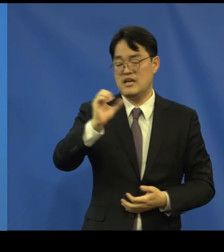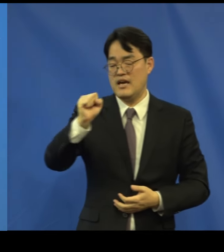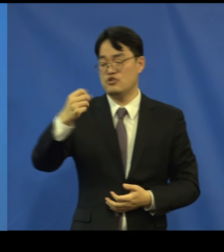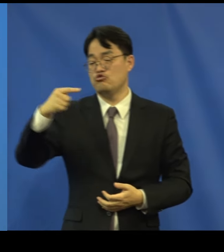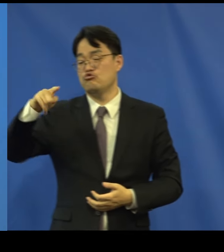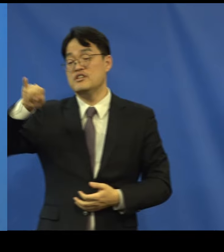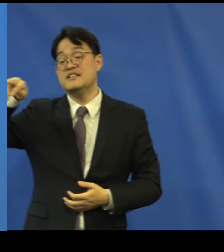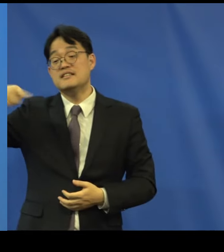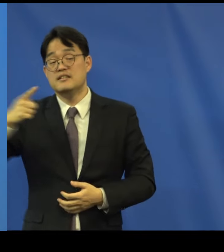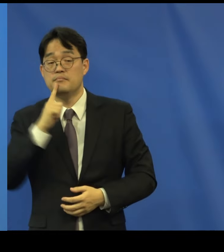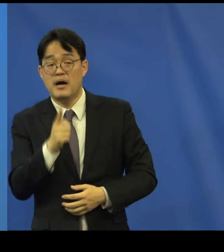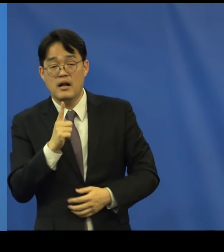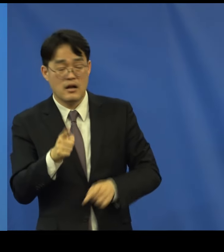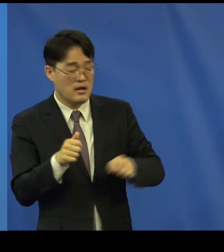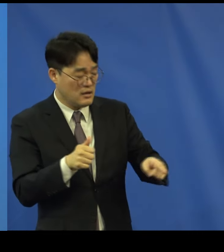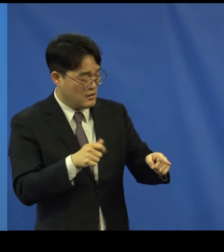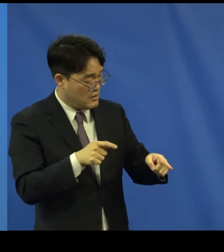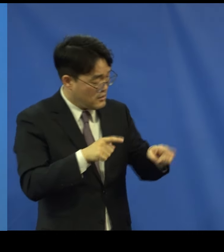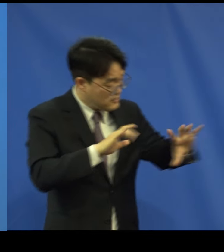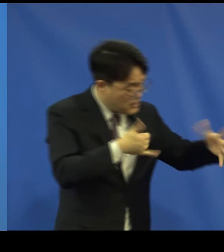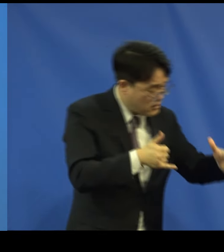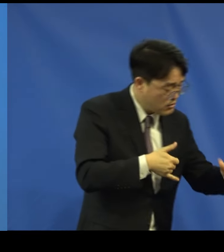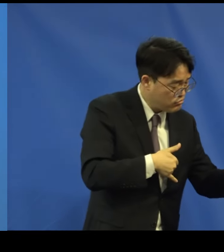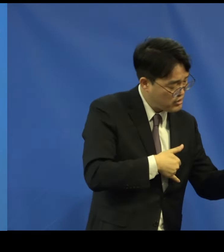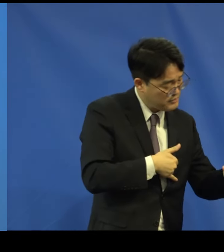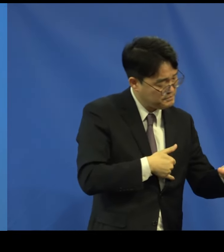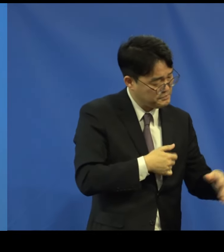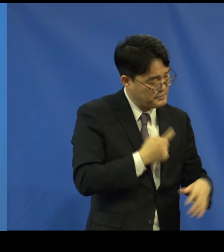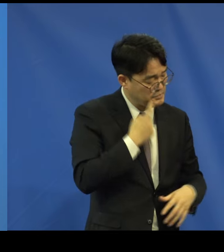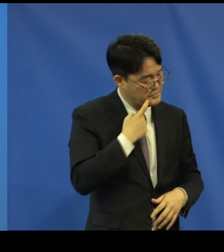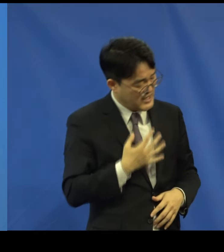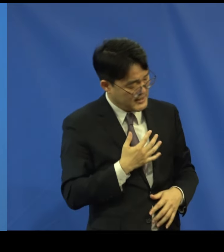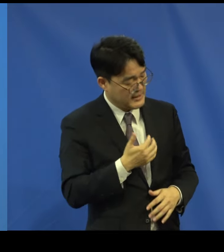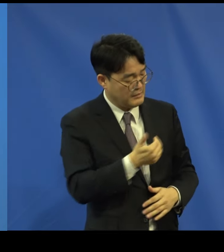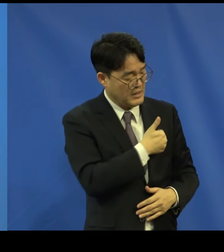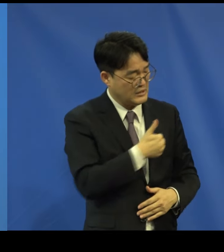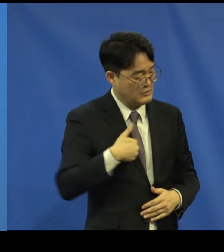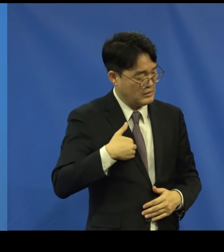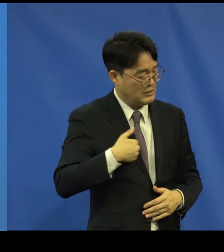것은 내가 다른 세상을 위해 지음을 받았기 때문이다.